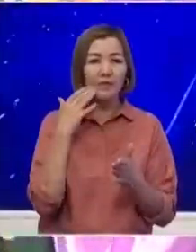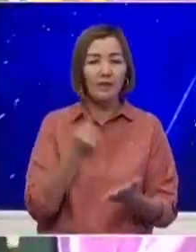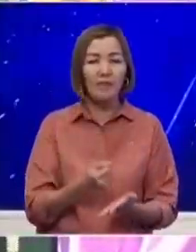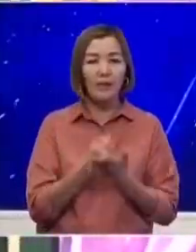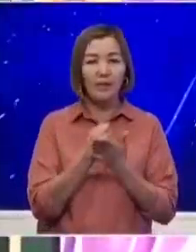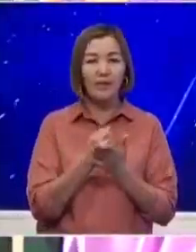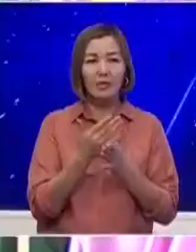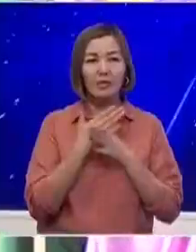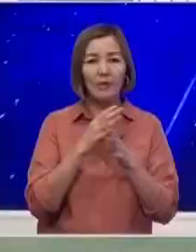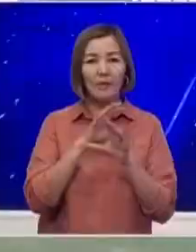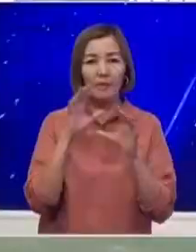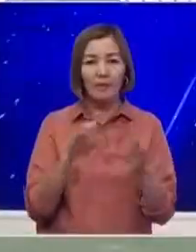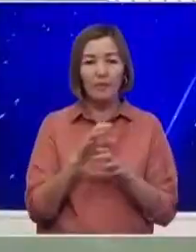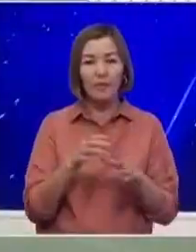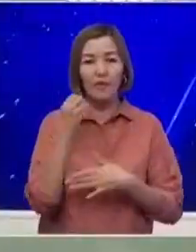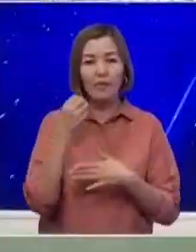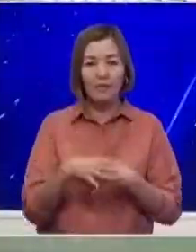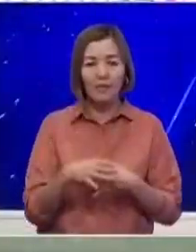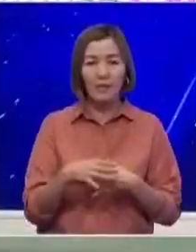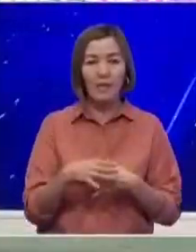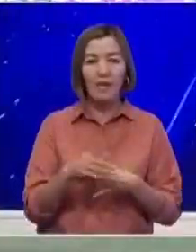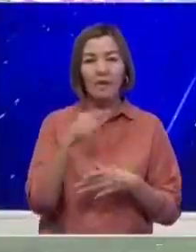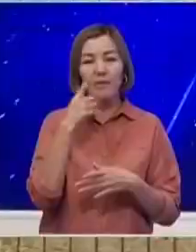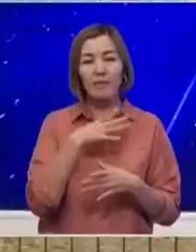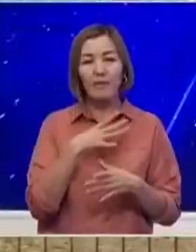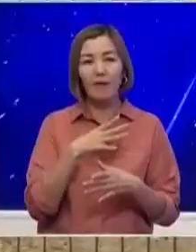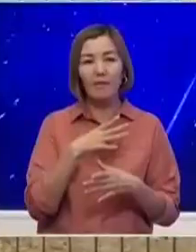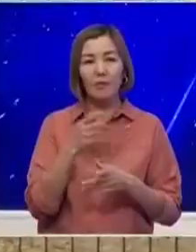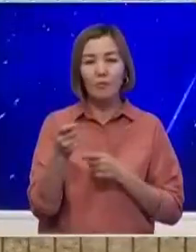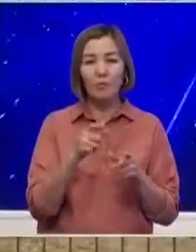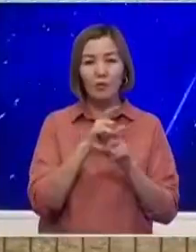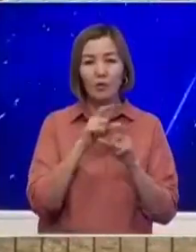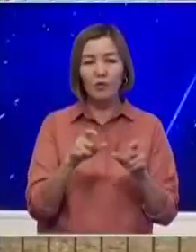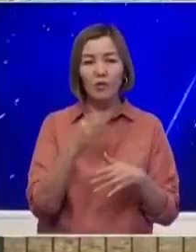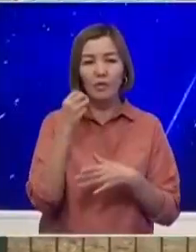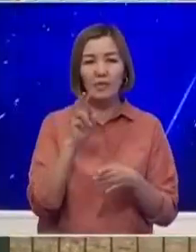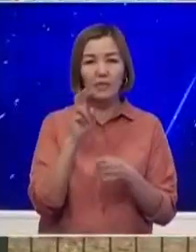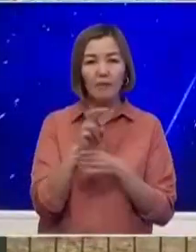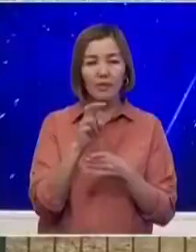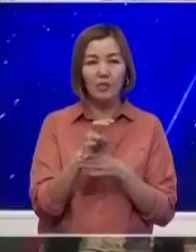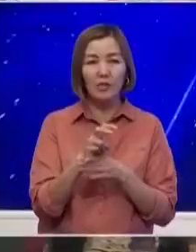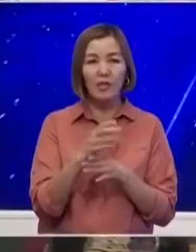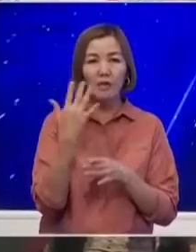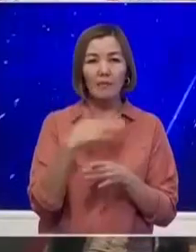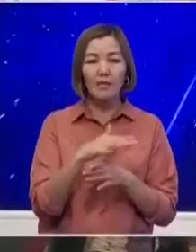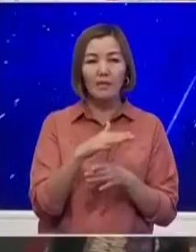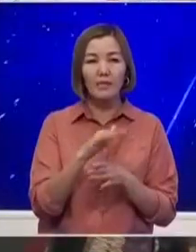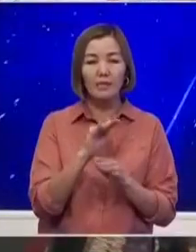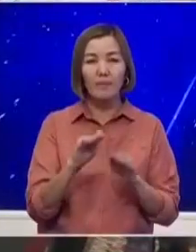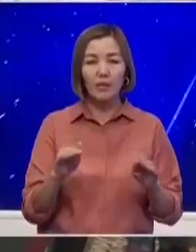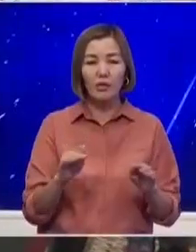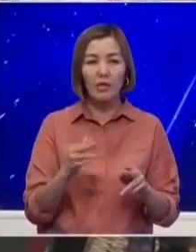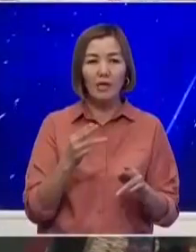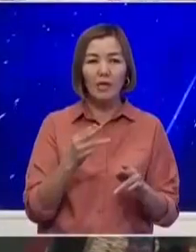оказывается всесторонняя поддержка центра. По словам руководства учреждения, на сегодня центр посещает порядка 50 малышей. А